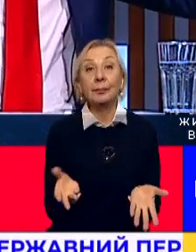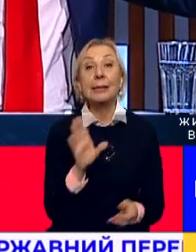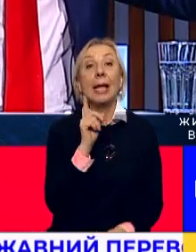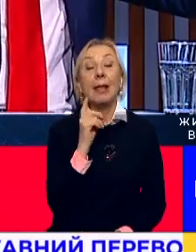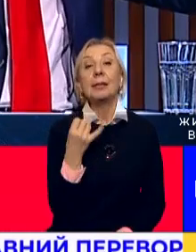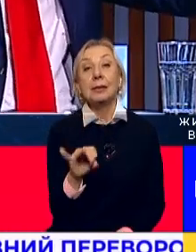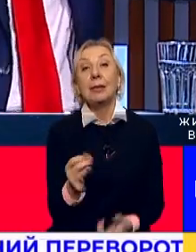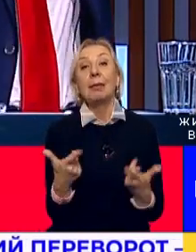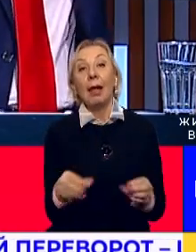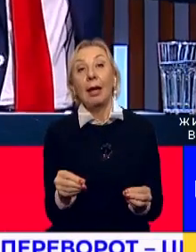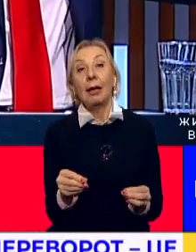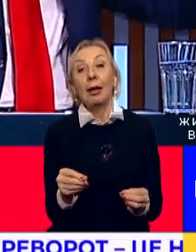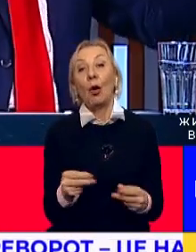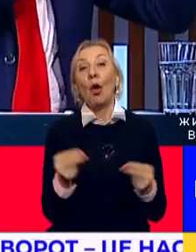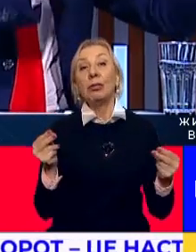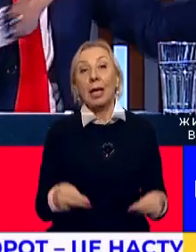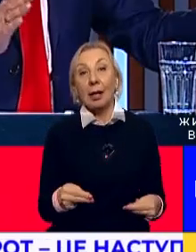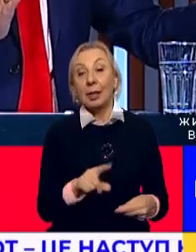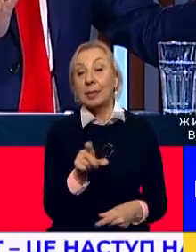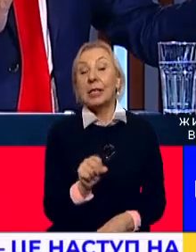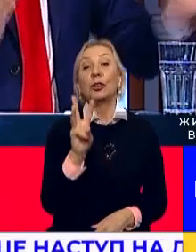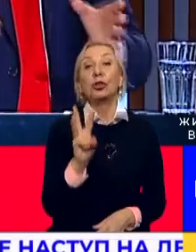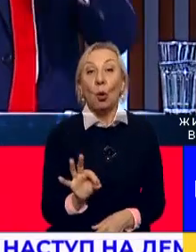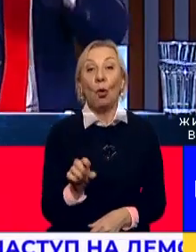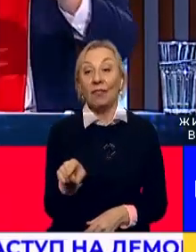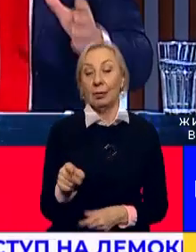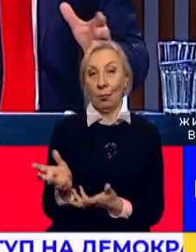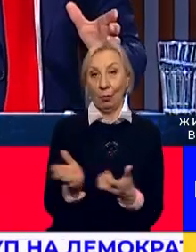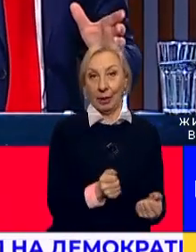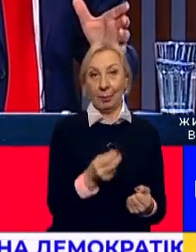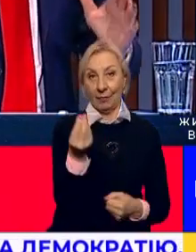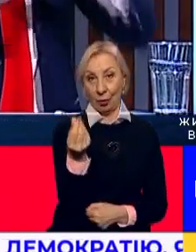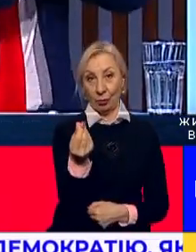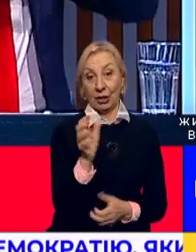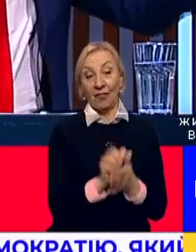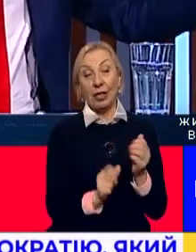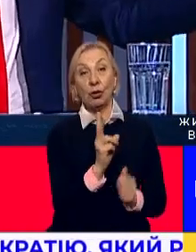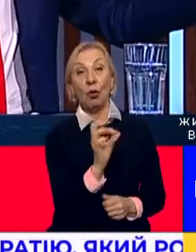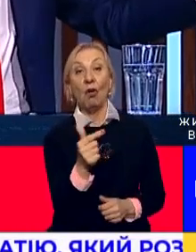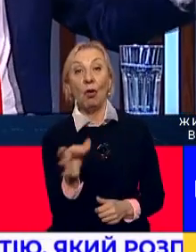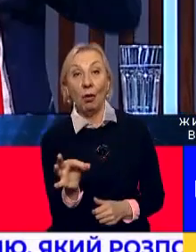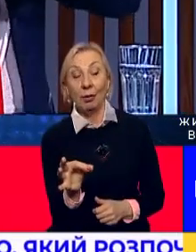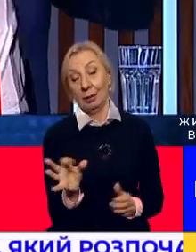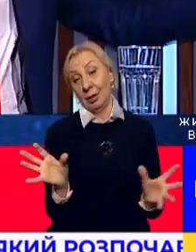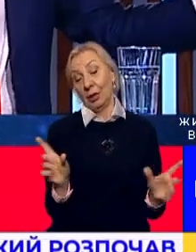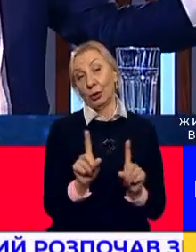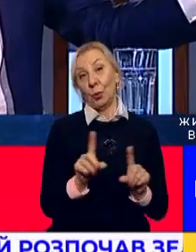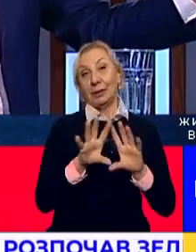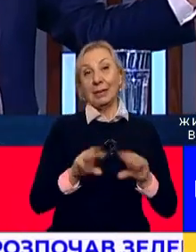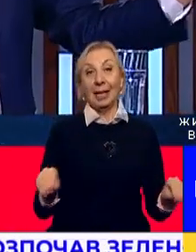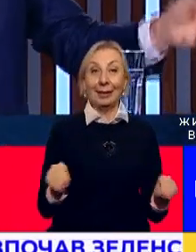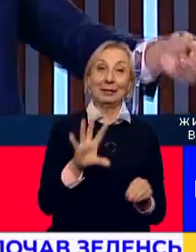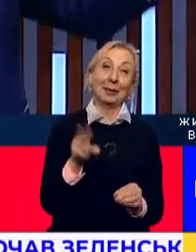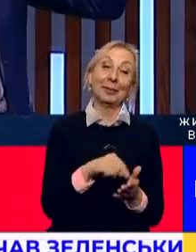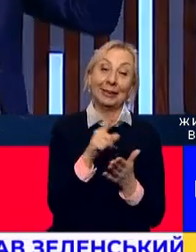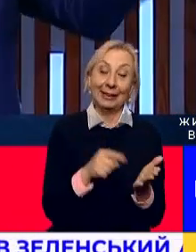Володимир Зеленський із контрактами? За що він отримав гроші? Від кого він отримав гроші? Щоб зняти всі питання, зняти всі